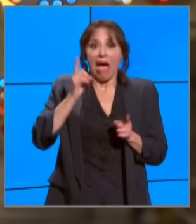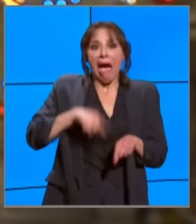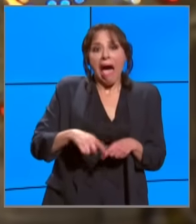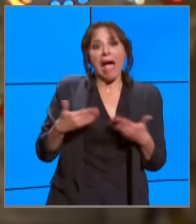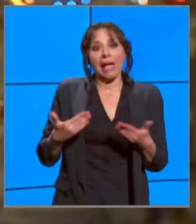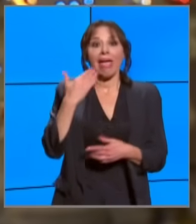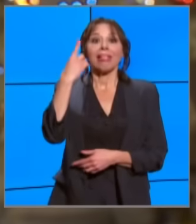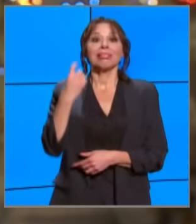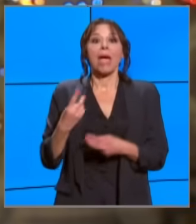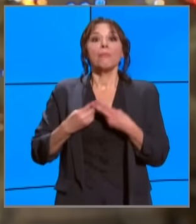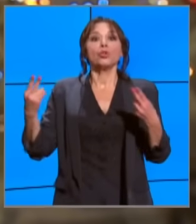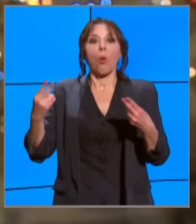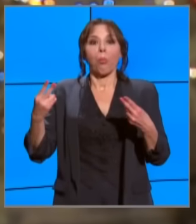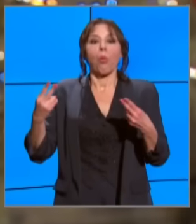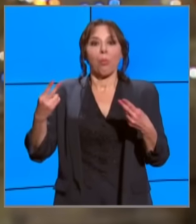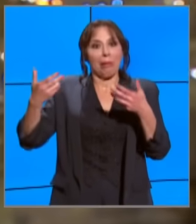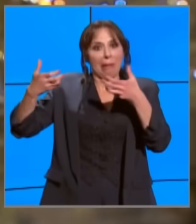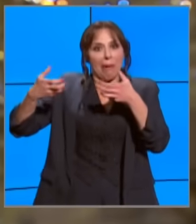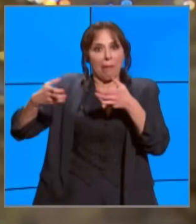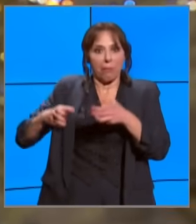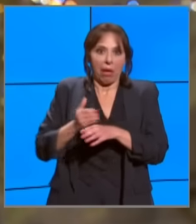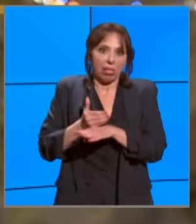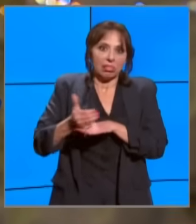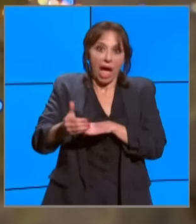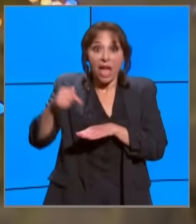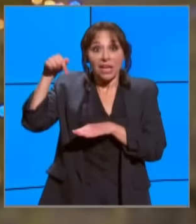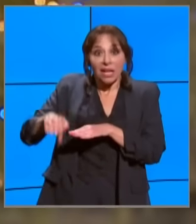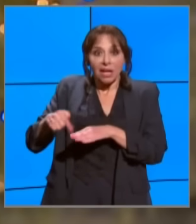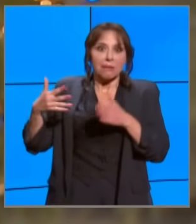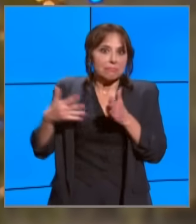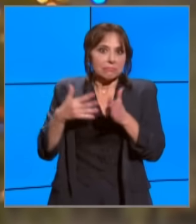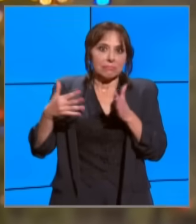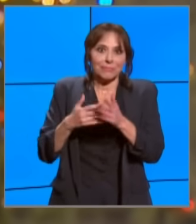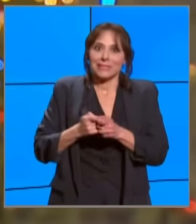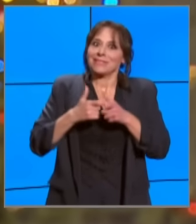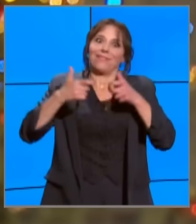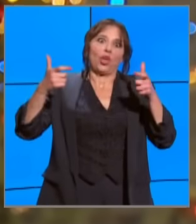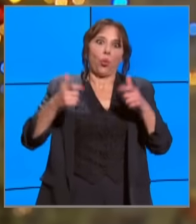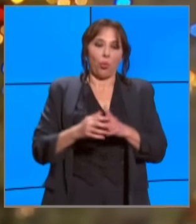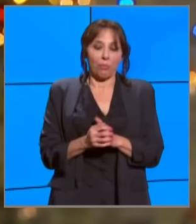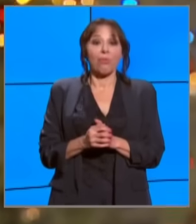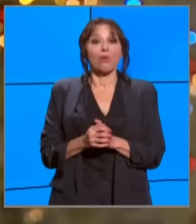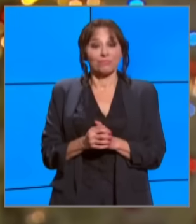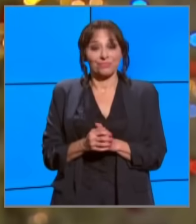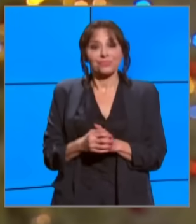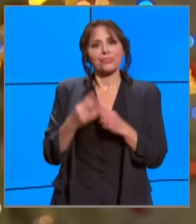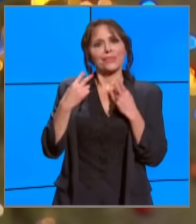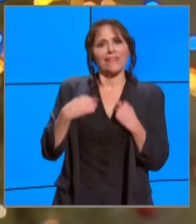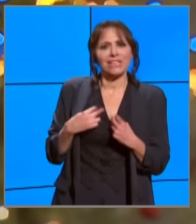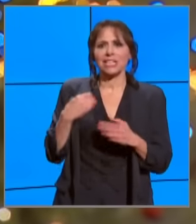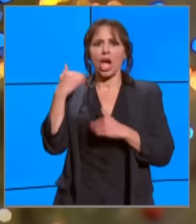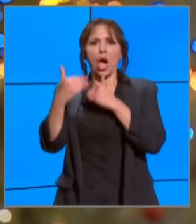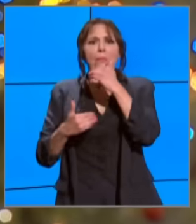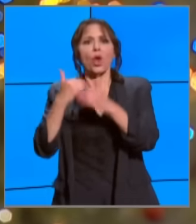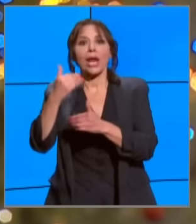rimozione del debito pubblico che ostacola il nostro sviluppo contribuire alla vita e al progresso